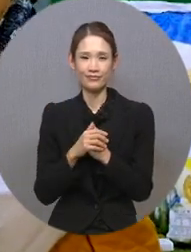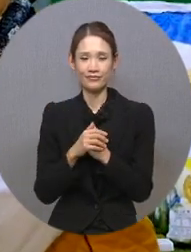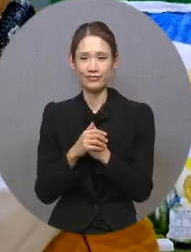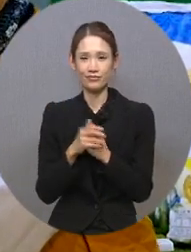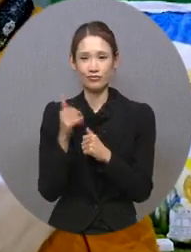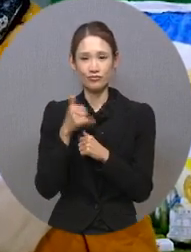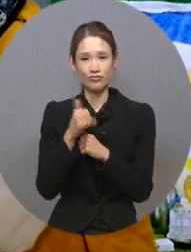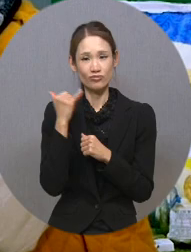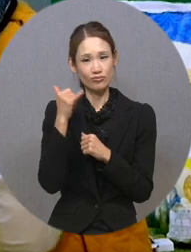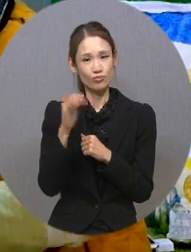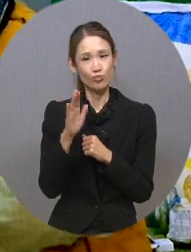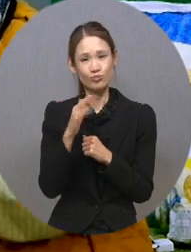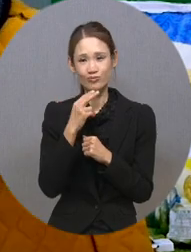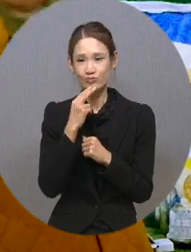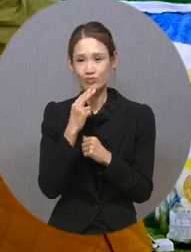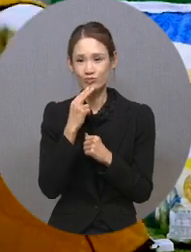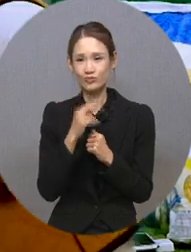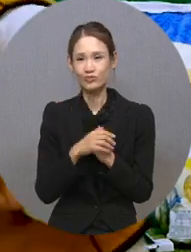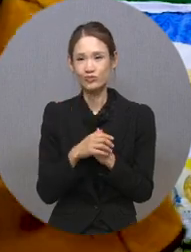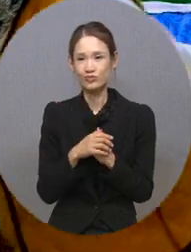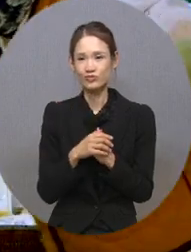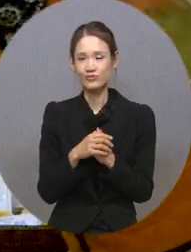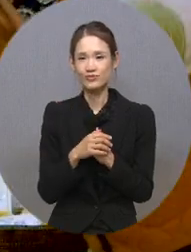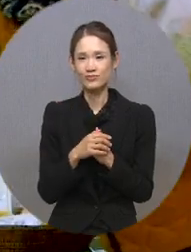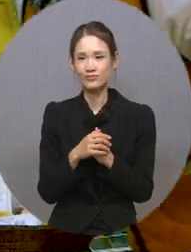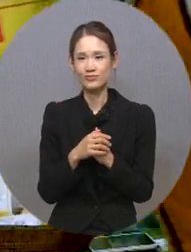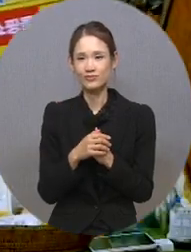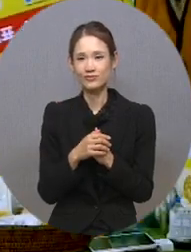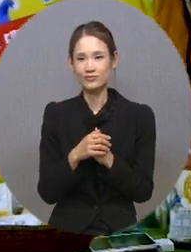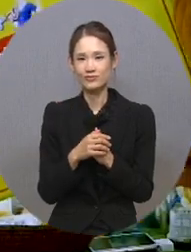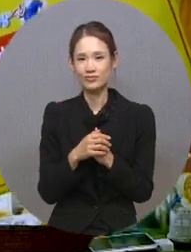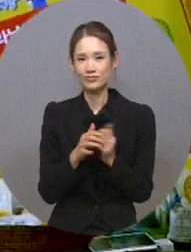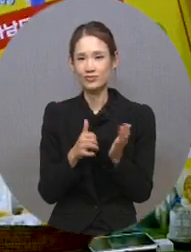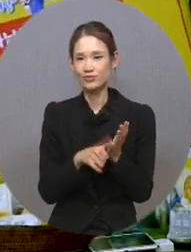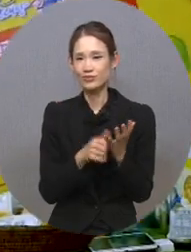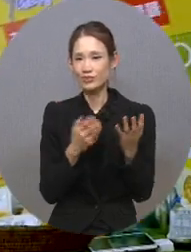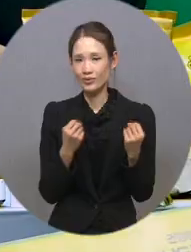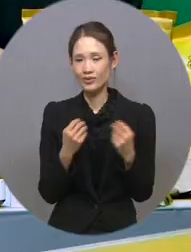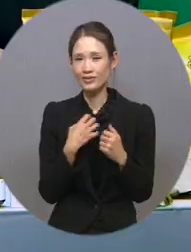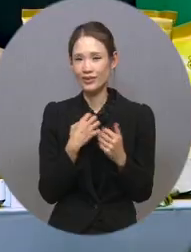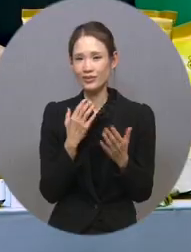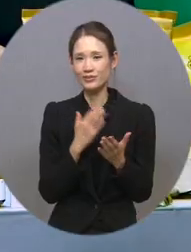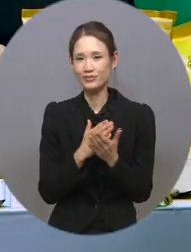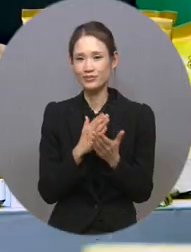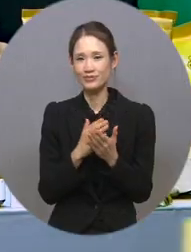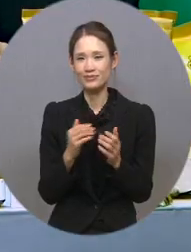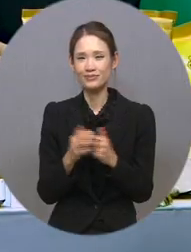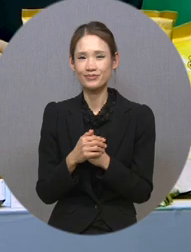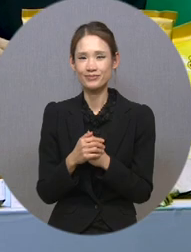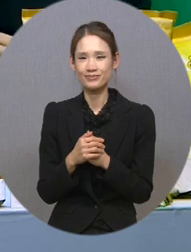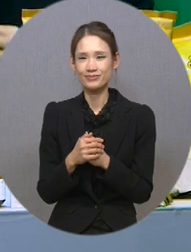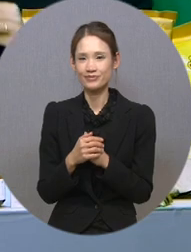070-7816-8510 늦게 전화 주문하면 없어요. 아니요 물건은 많으니까 걱정하시지 말고 전화 주세요.